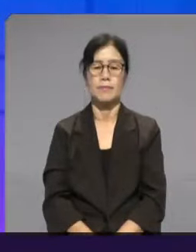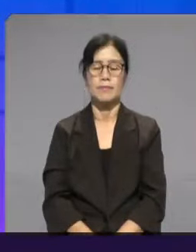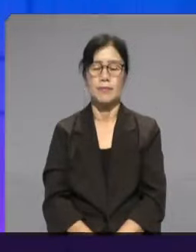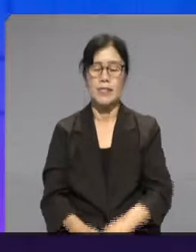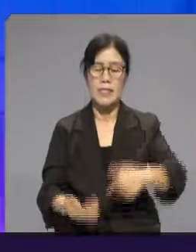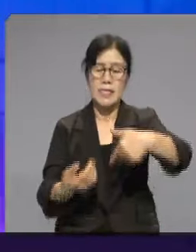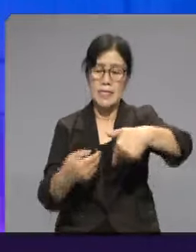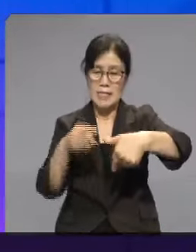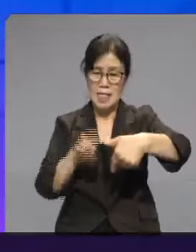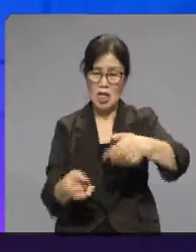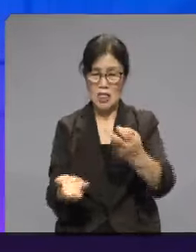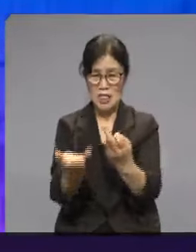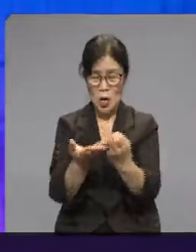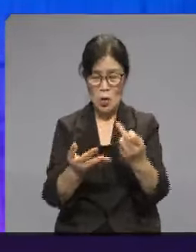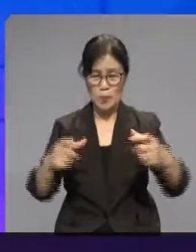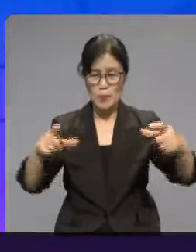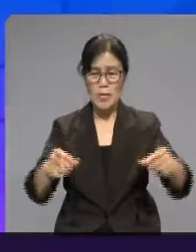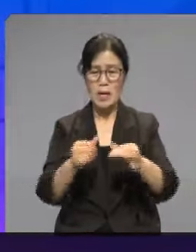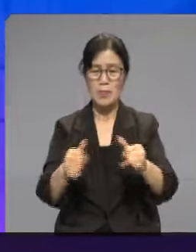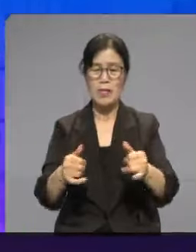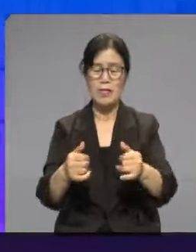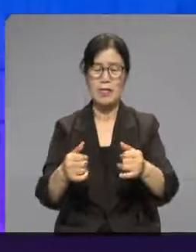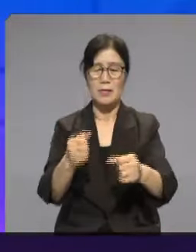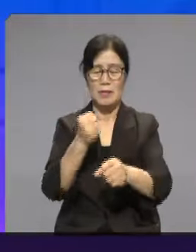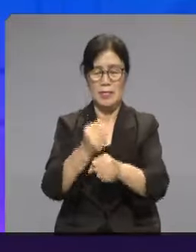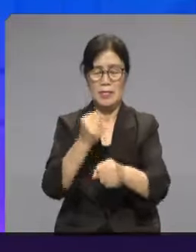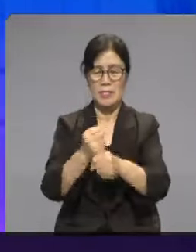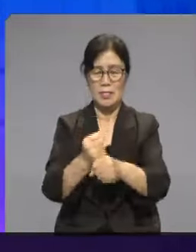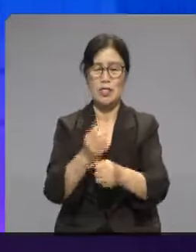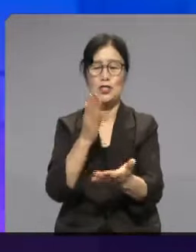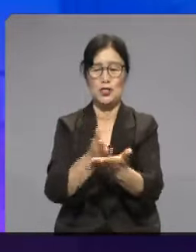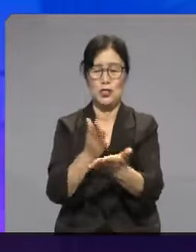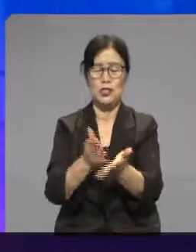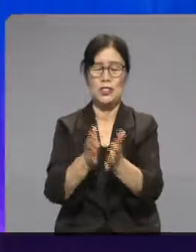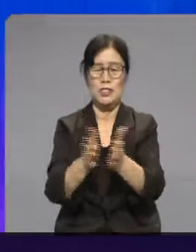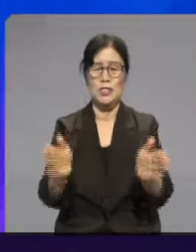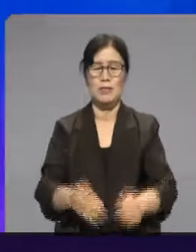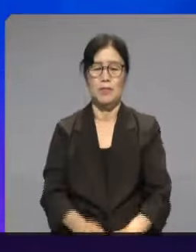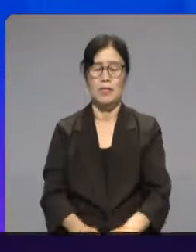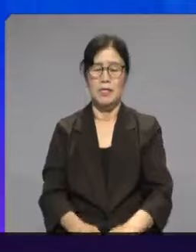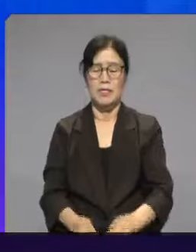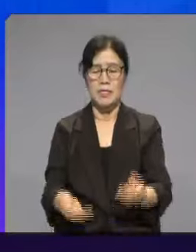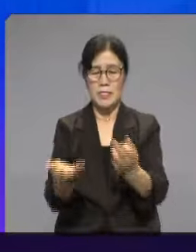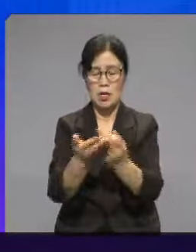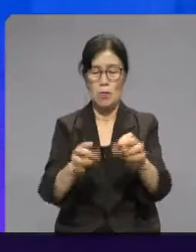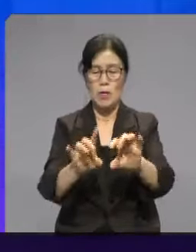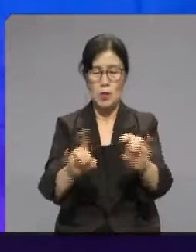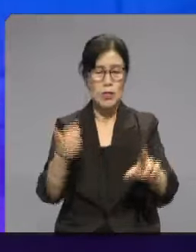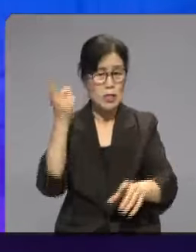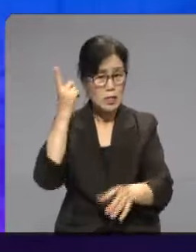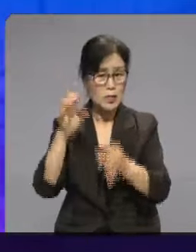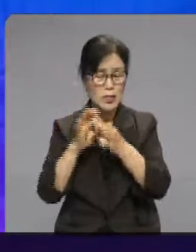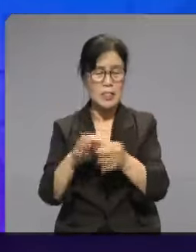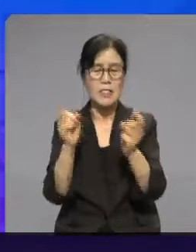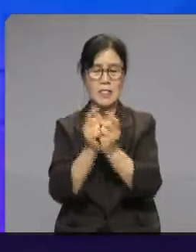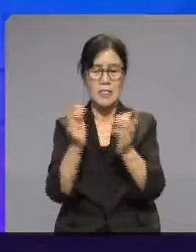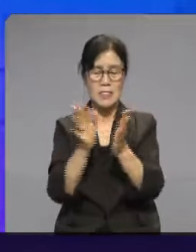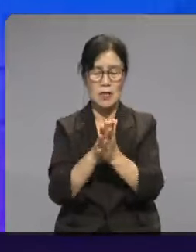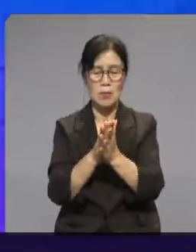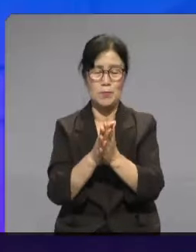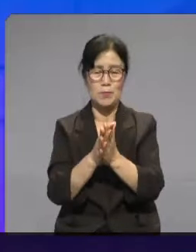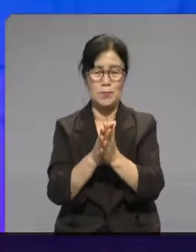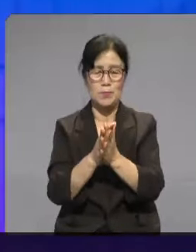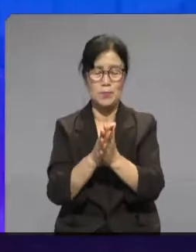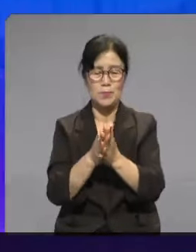네, 인천 지역 섬 주민들이 함께 만들어가는 인섬 뉴스 시간입니다. 각 섬의 통신원들이 직접 취재한